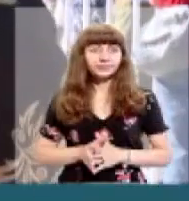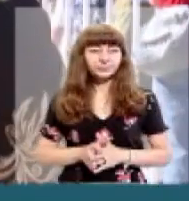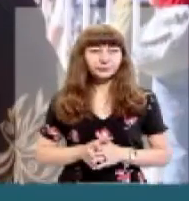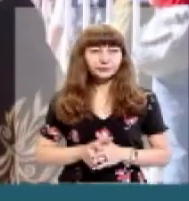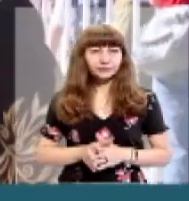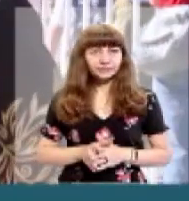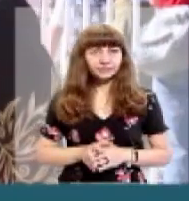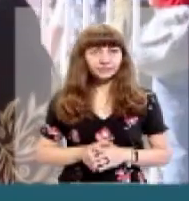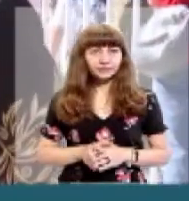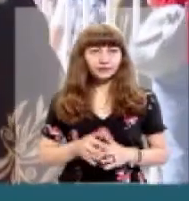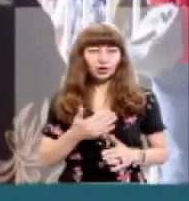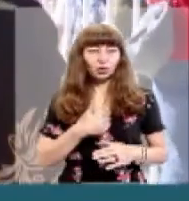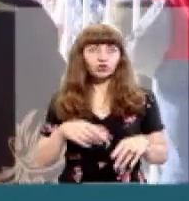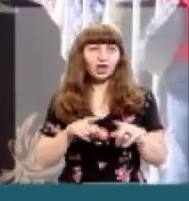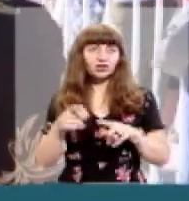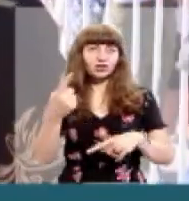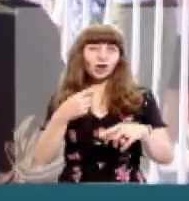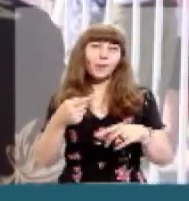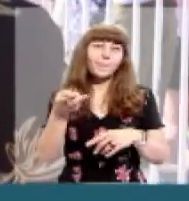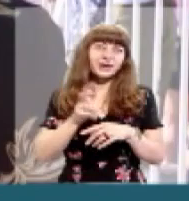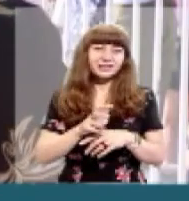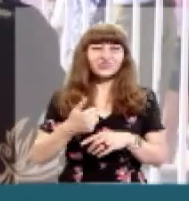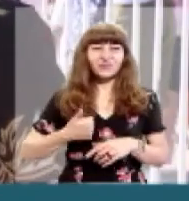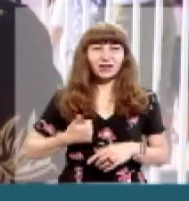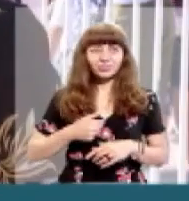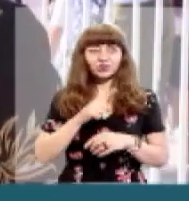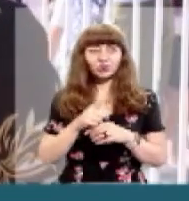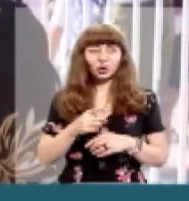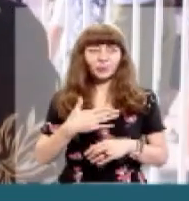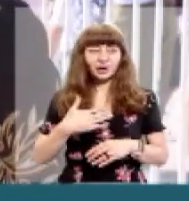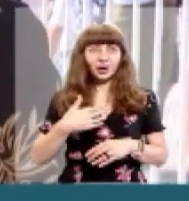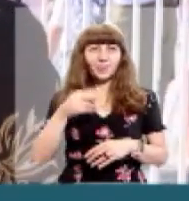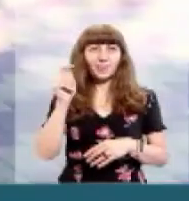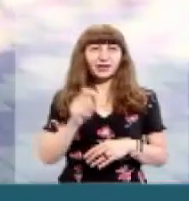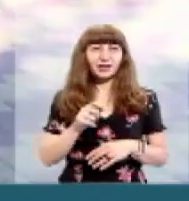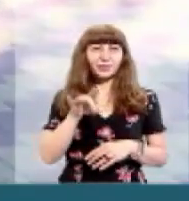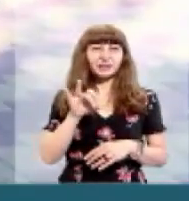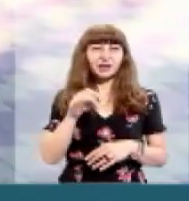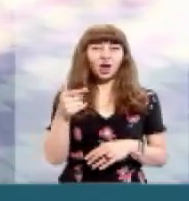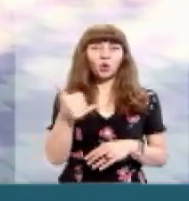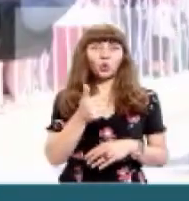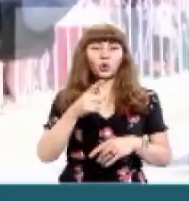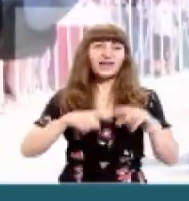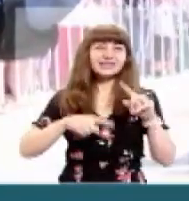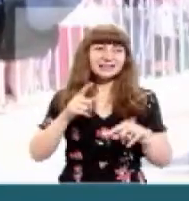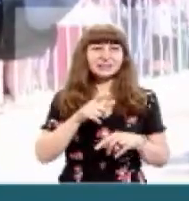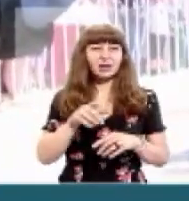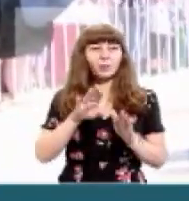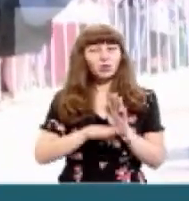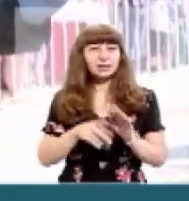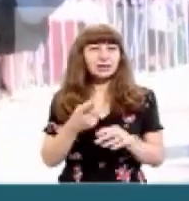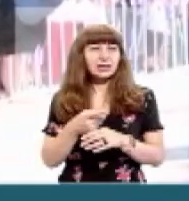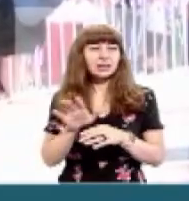таких мероприятий тоже хочется в армию. И тоже хочется, чтобы ко мне на присягу приехали. После принятия военной присяги